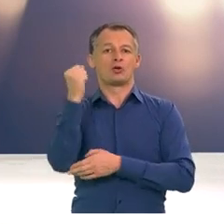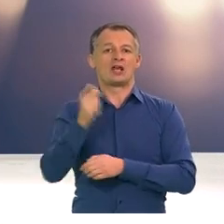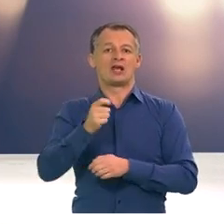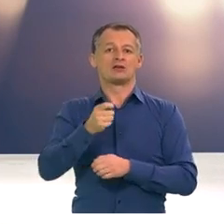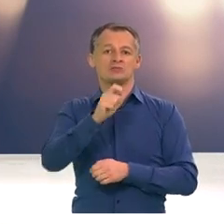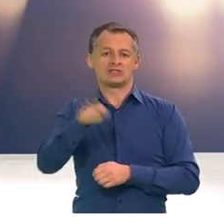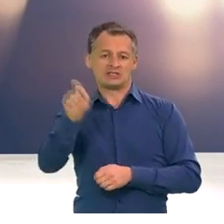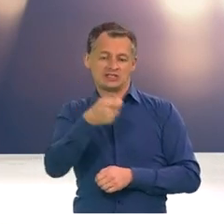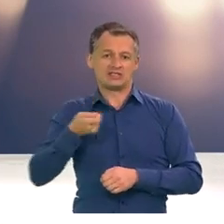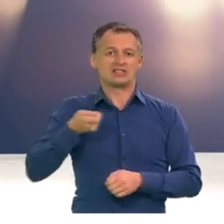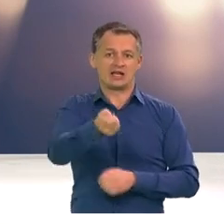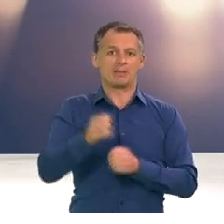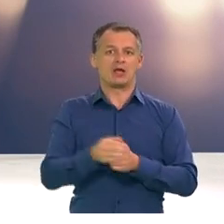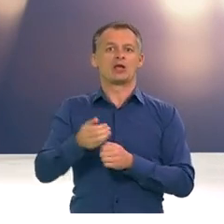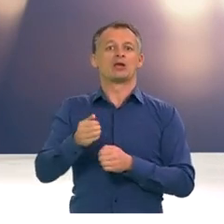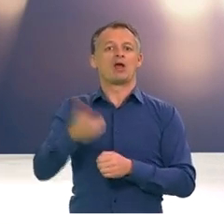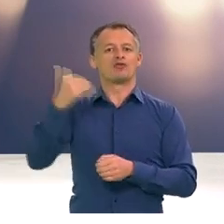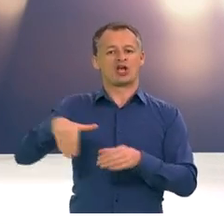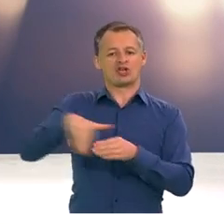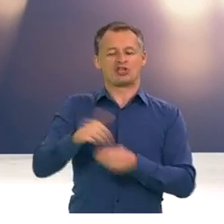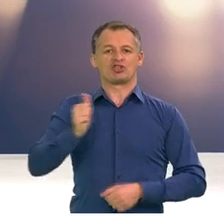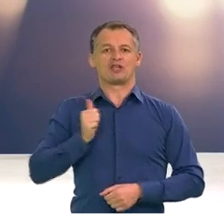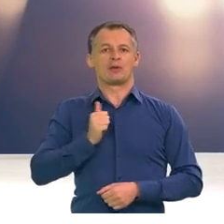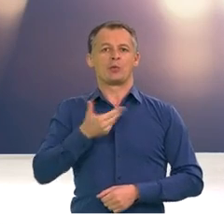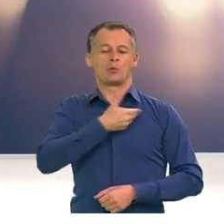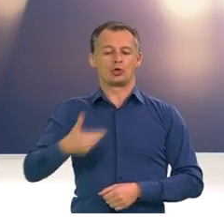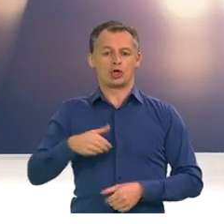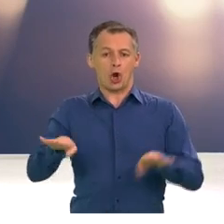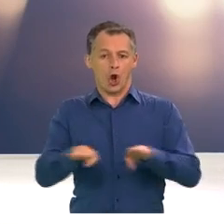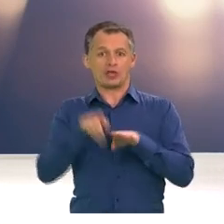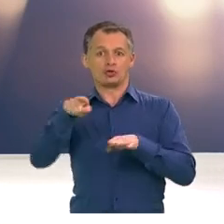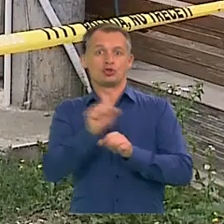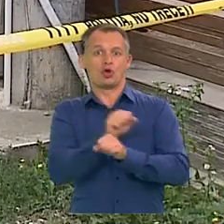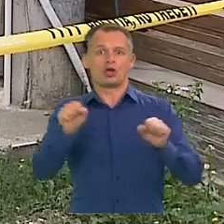în prezent lucra ca jandarm în București. Colegii lui sunt șocați de cele petrecute.